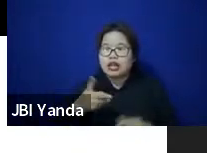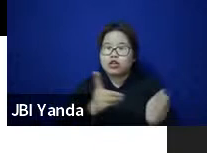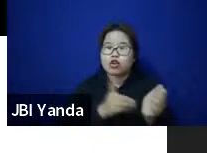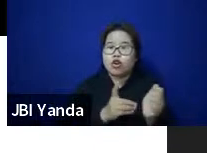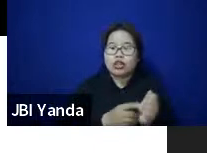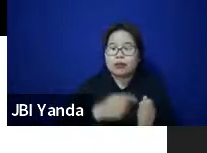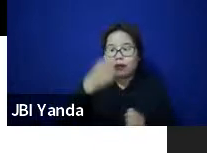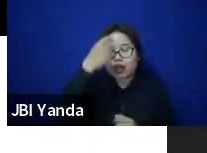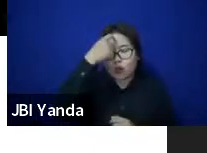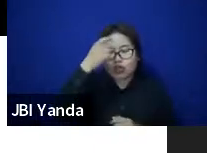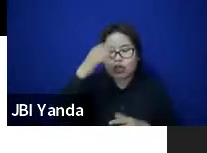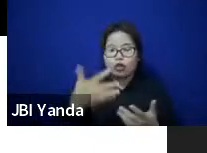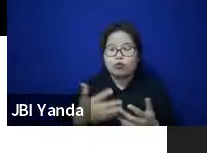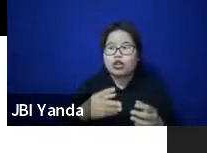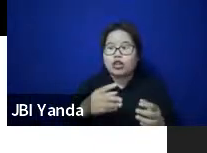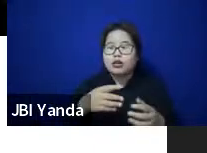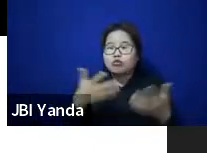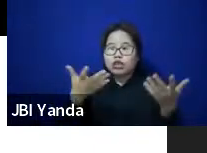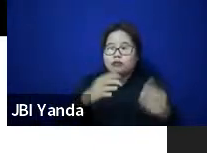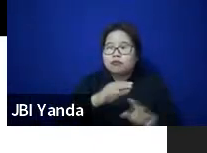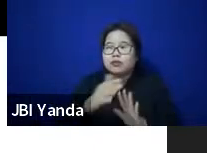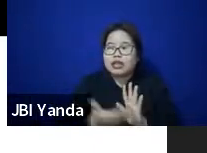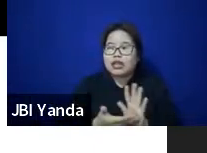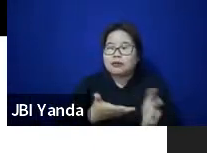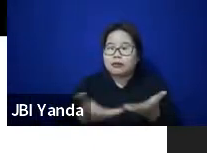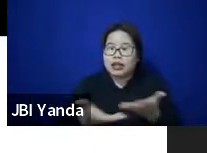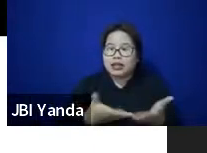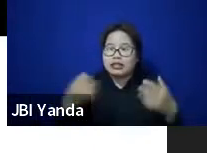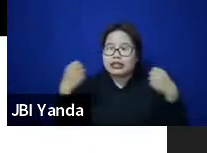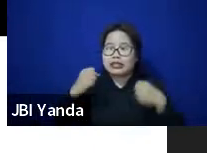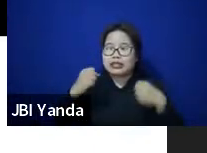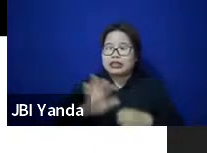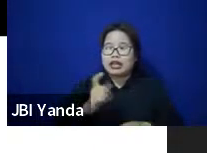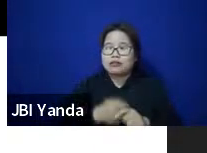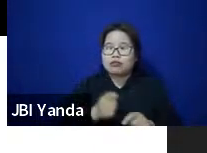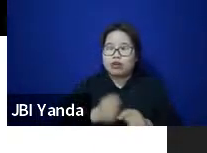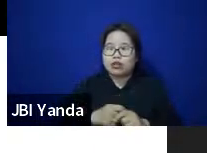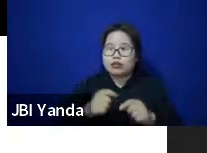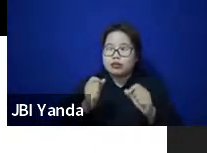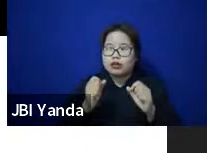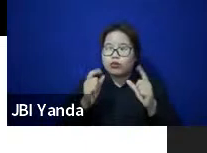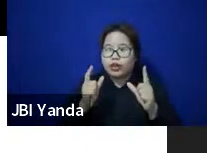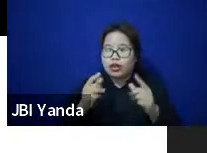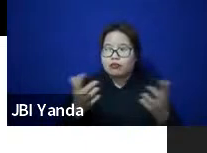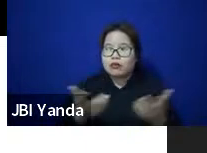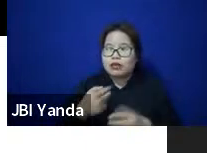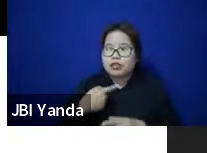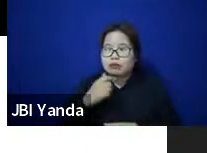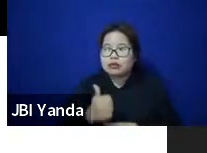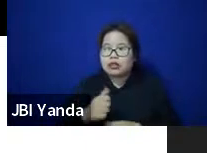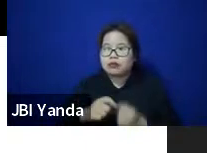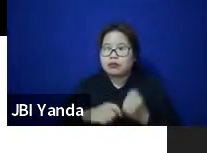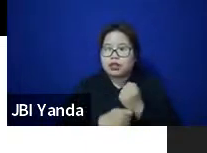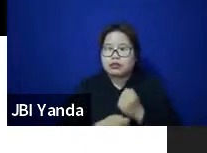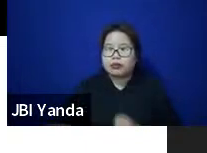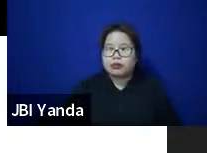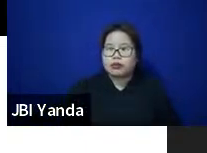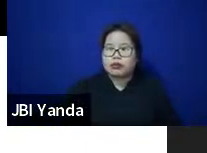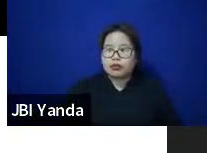level pelayanan kesehatan, itu nggak dibuat menjadi lebih aware bagaimana kita bisa lebih responsif terhadap